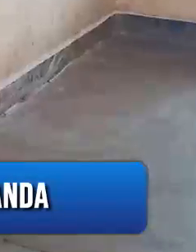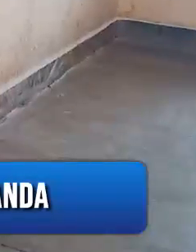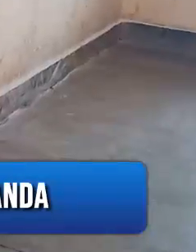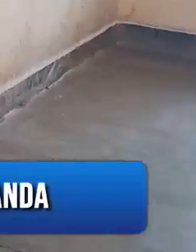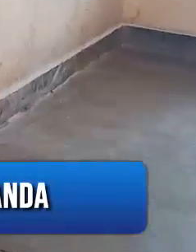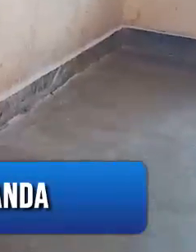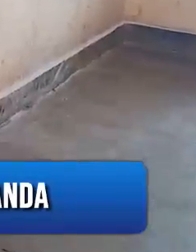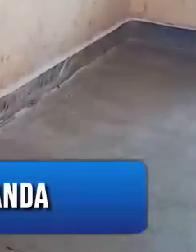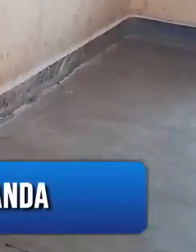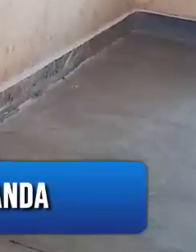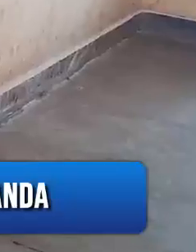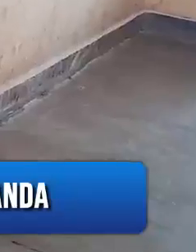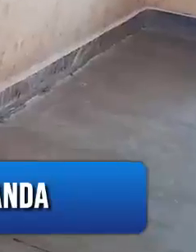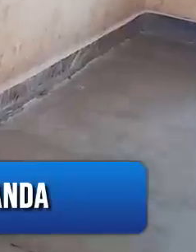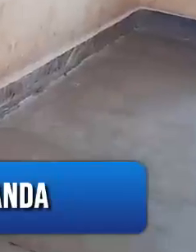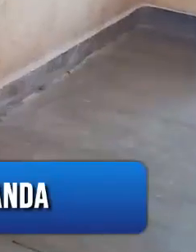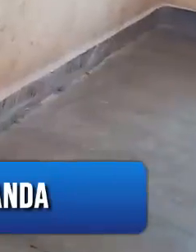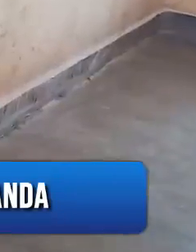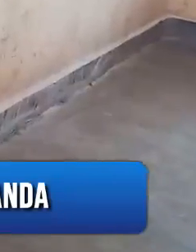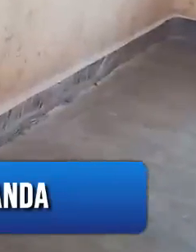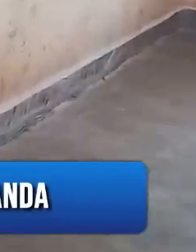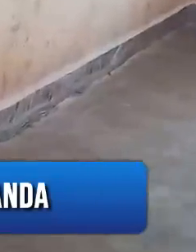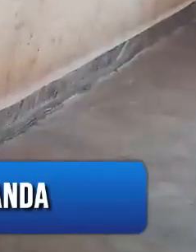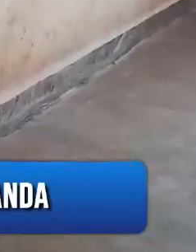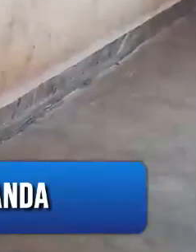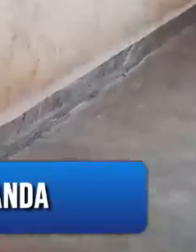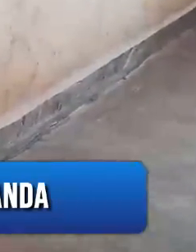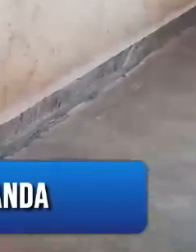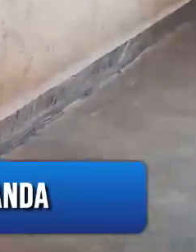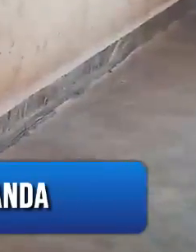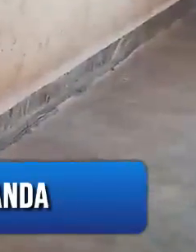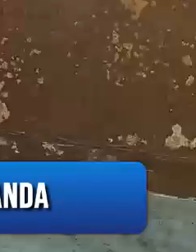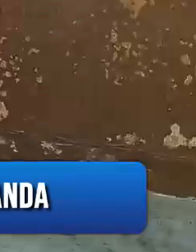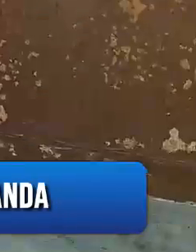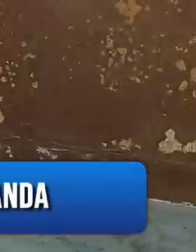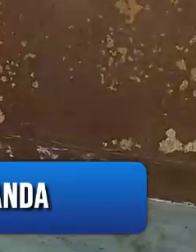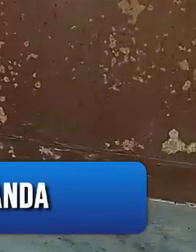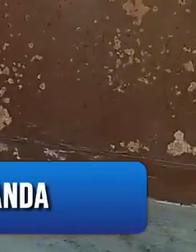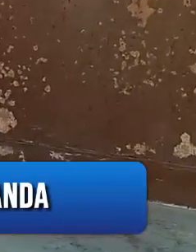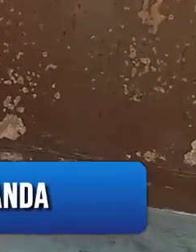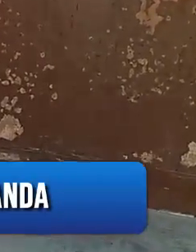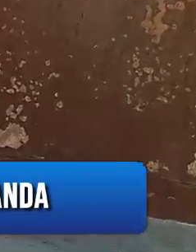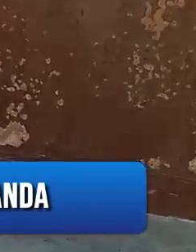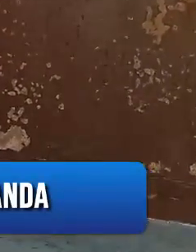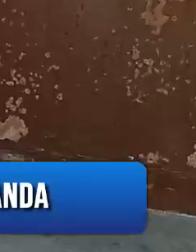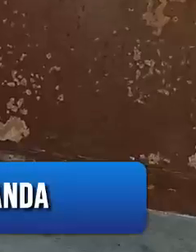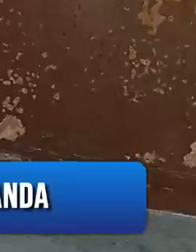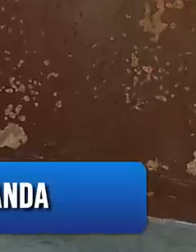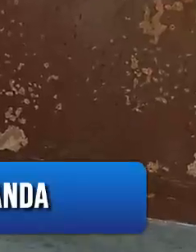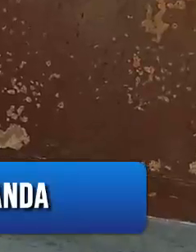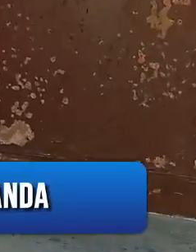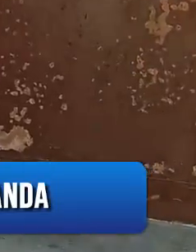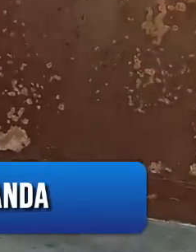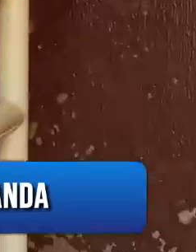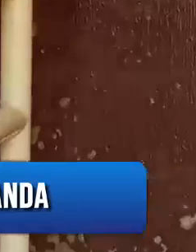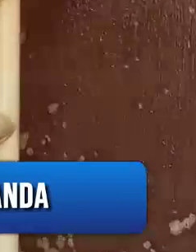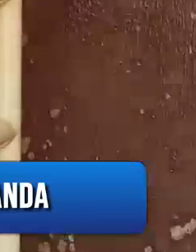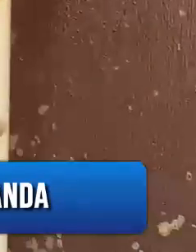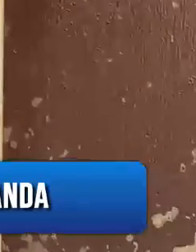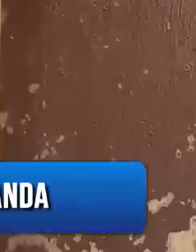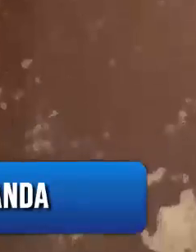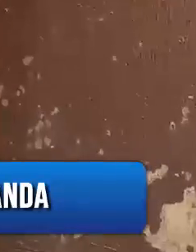twagerageje no kugira amashuri tugira nk'icyitegererezo ayo ni amashuri twaturanyije kugira ngo